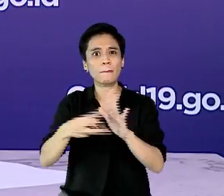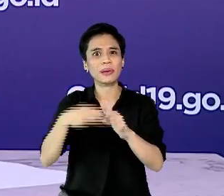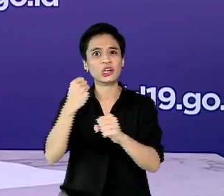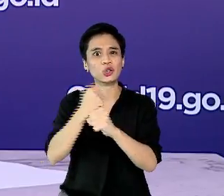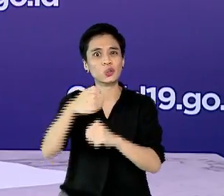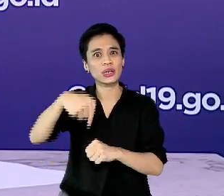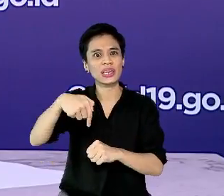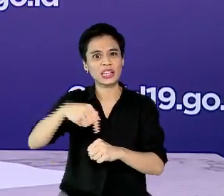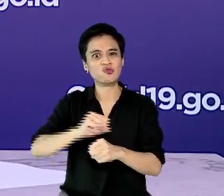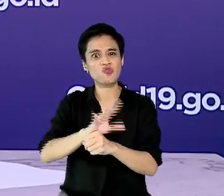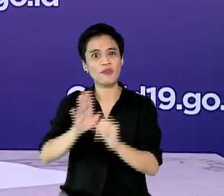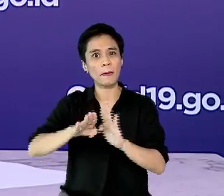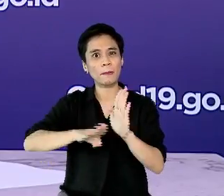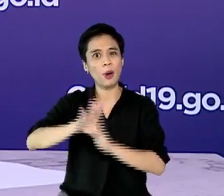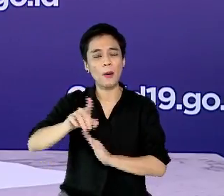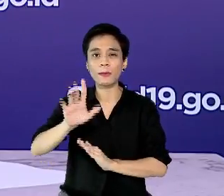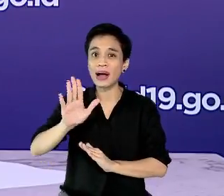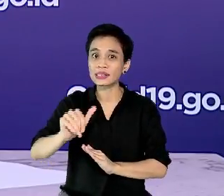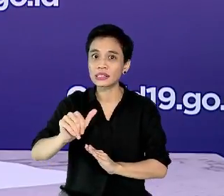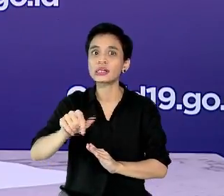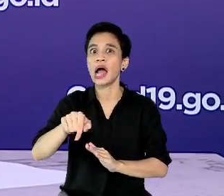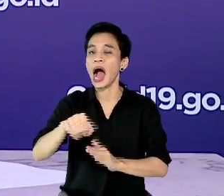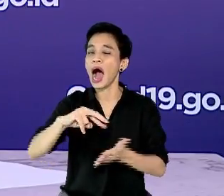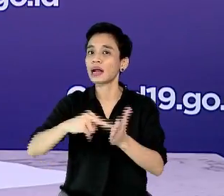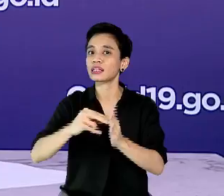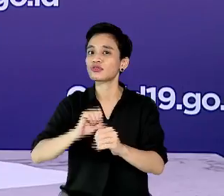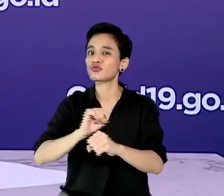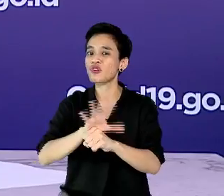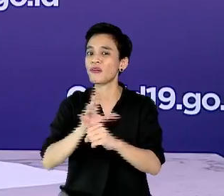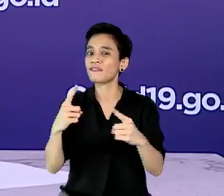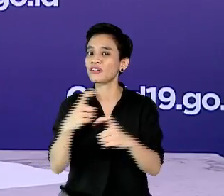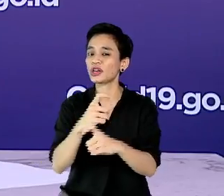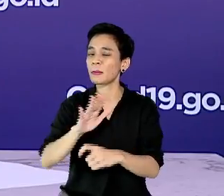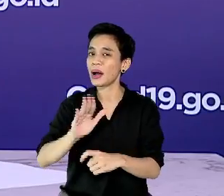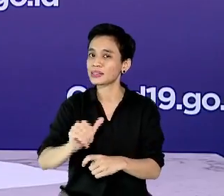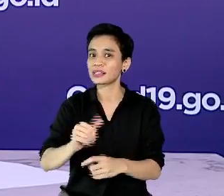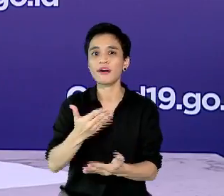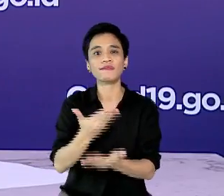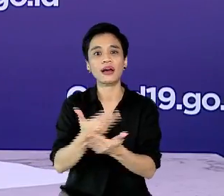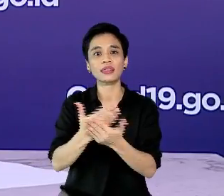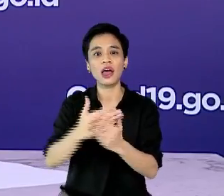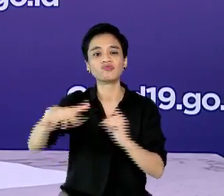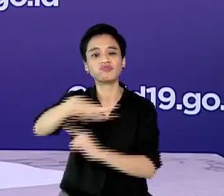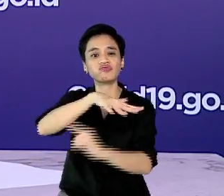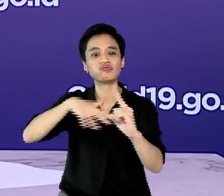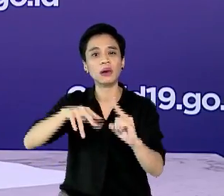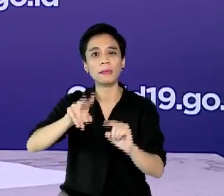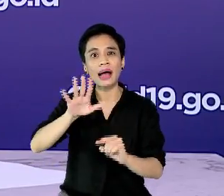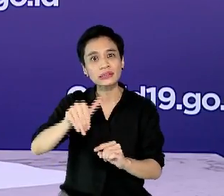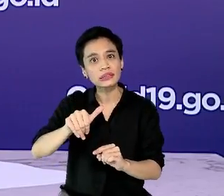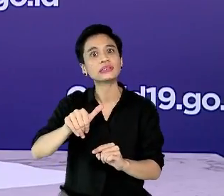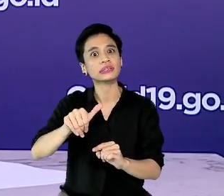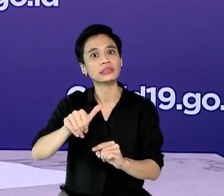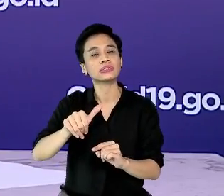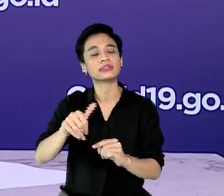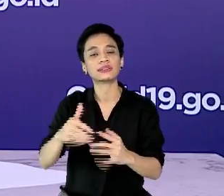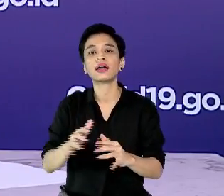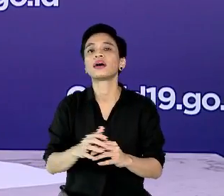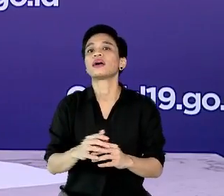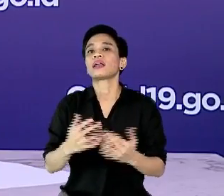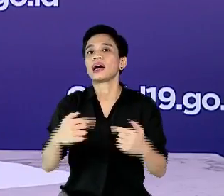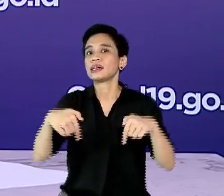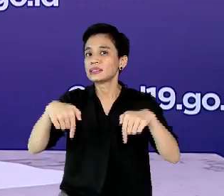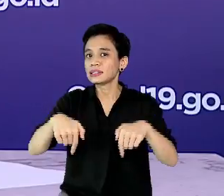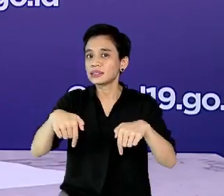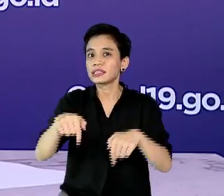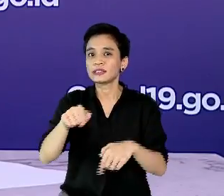ini menunjukkan bahwa COVID masih ada dan pandemi ini masih nyata di hadapan kita. Tentunya saat ini kita sudah